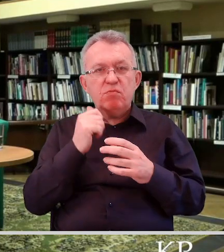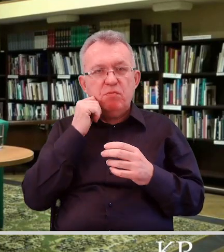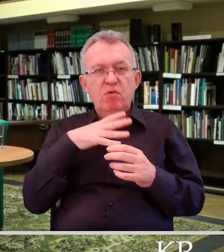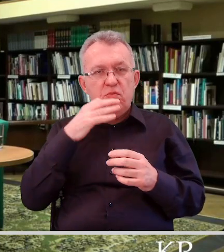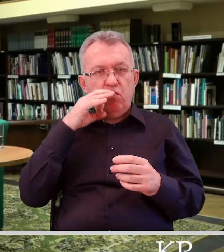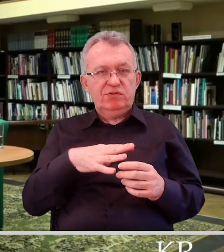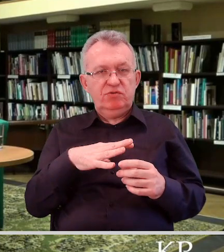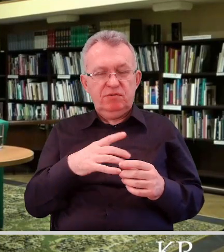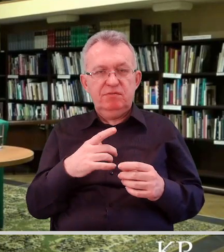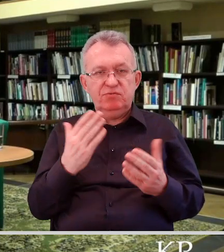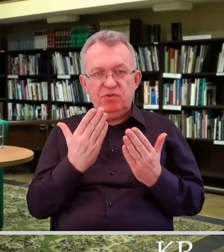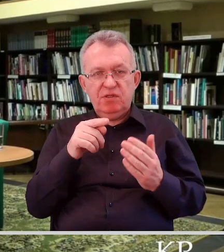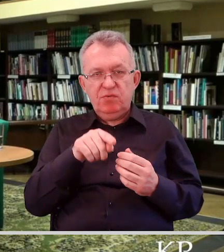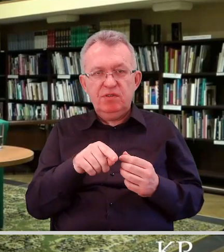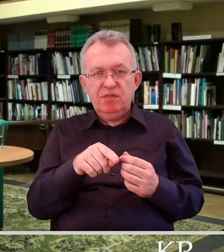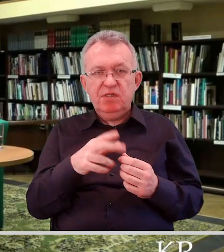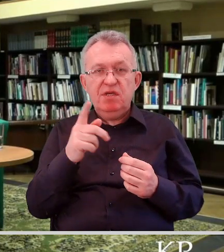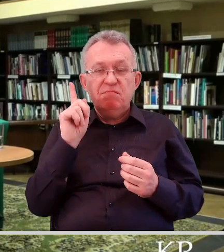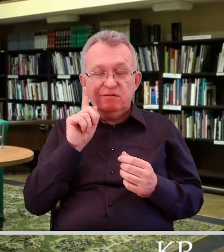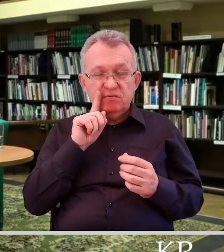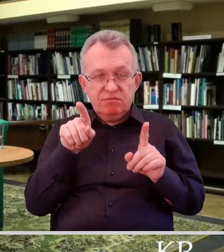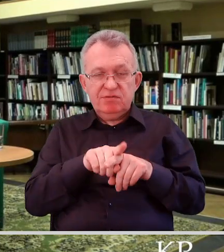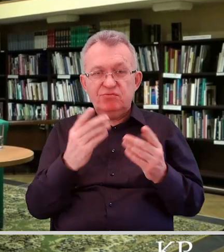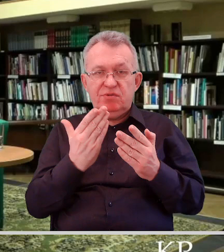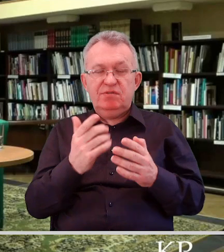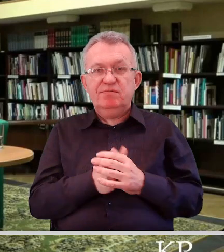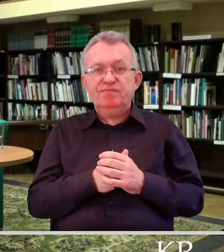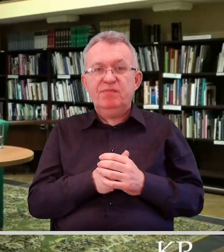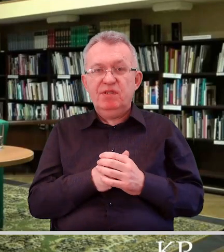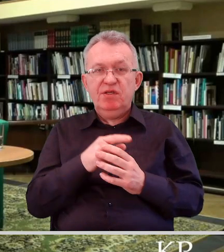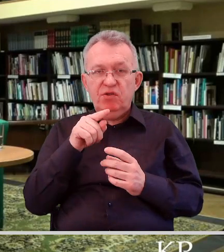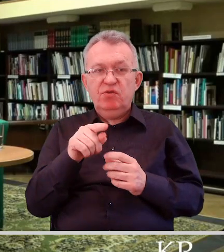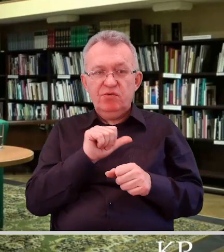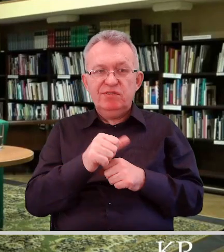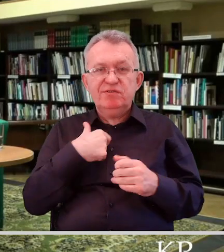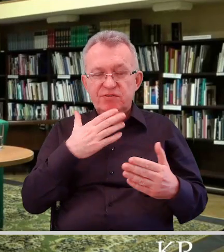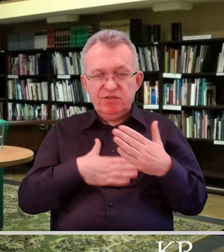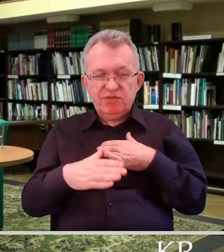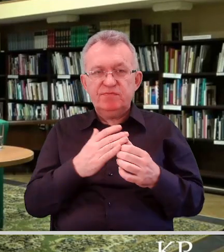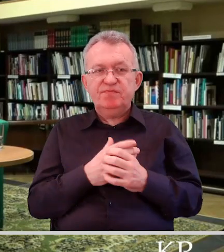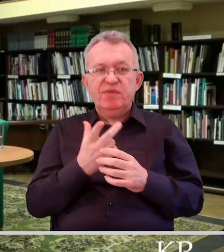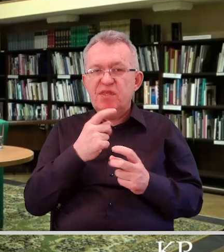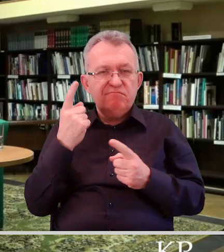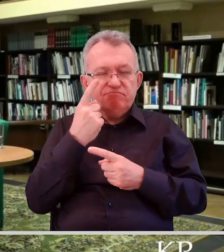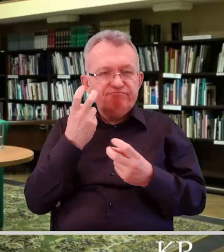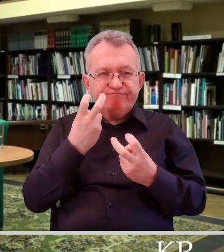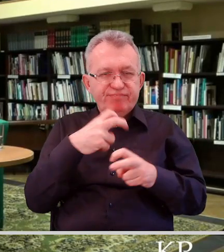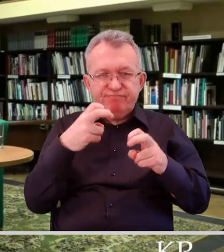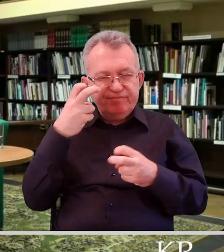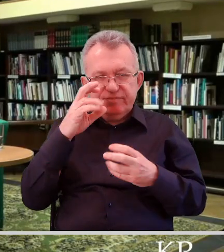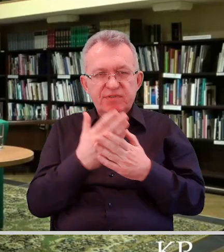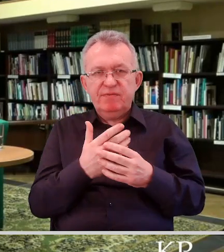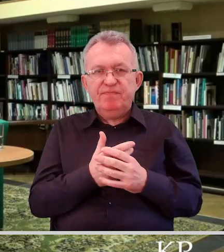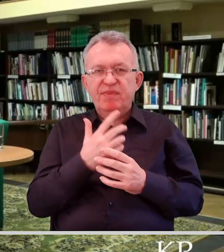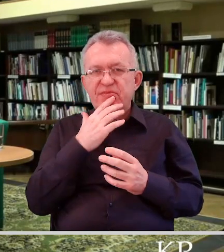znacznie młodsze ode mnie i mężczyźni zresztą też. Także to tu się cieszę i tutaj wiesz, nie kombinuję, nie mam takiego, nie